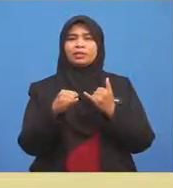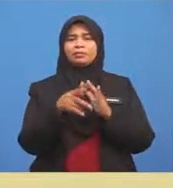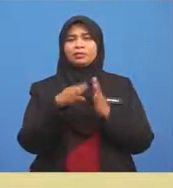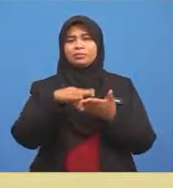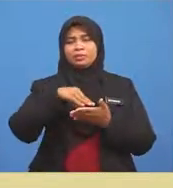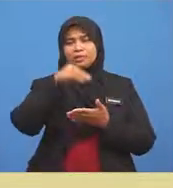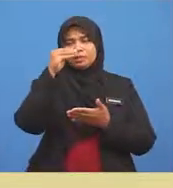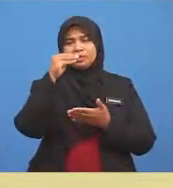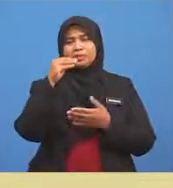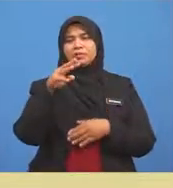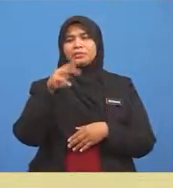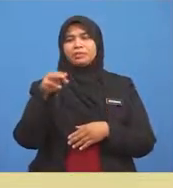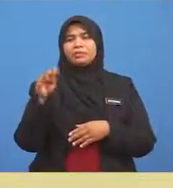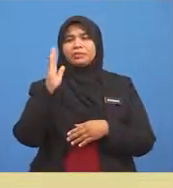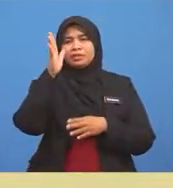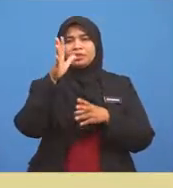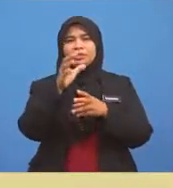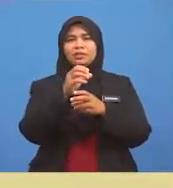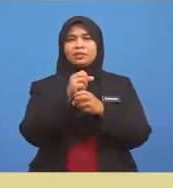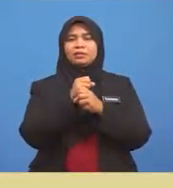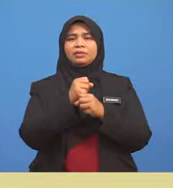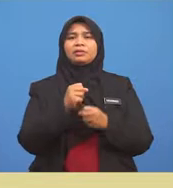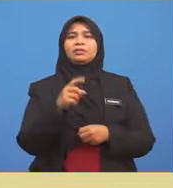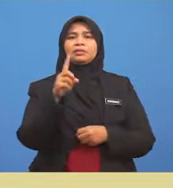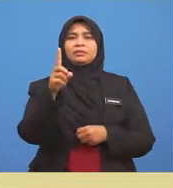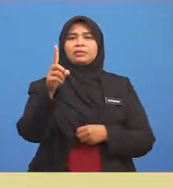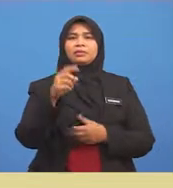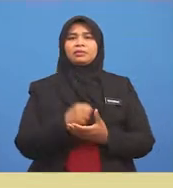insya-Allah murid-murid akan dapat yang pertama